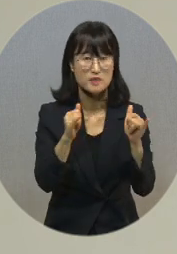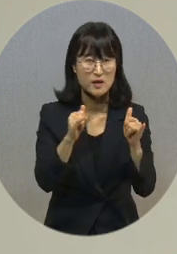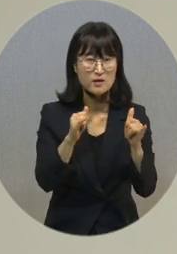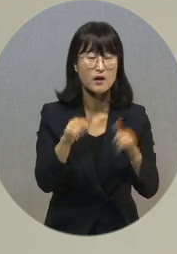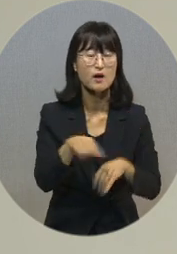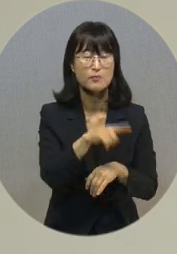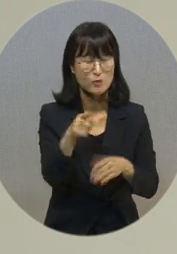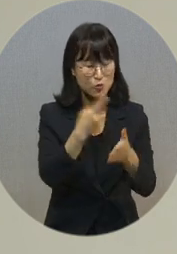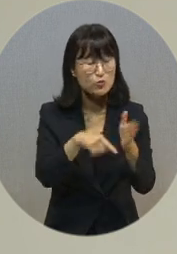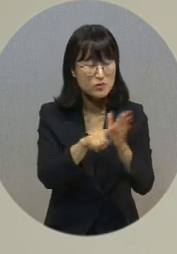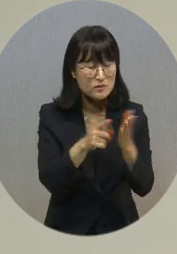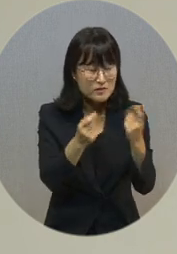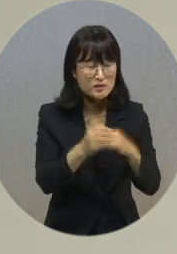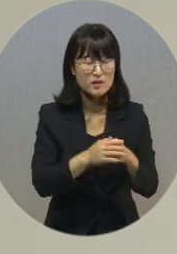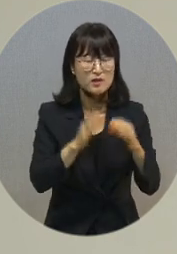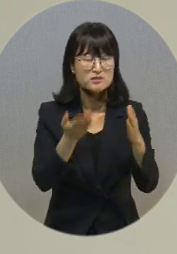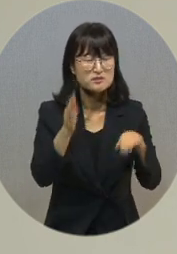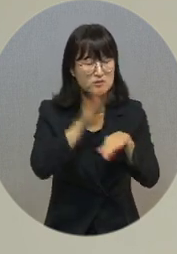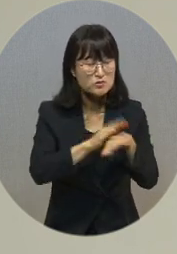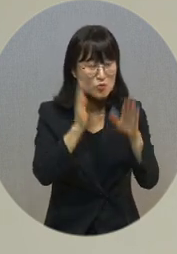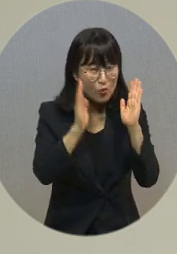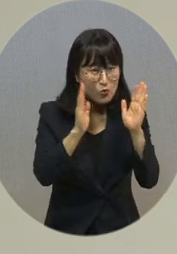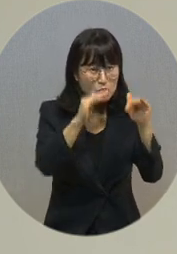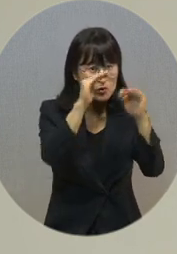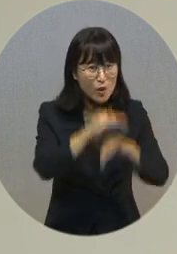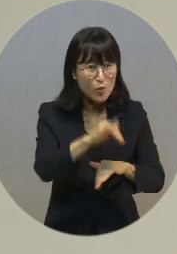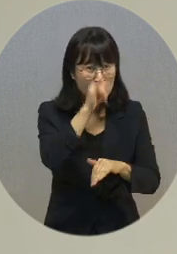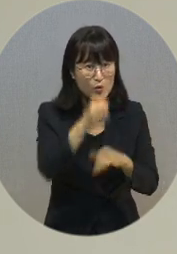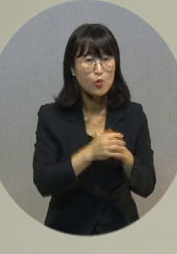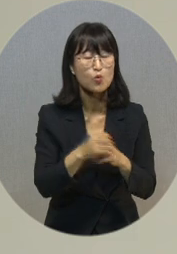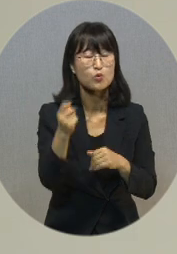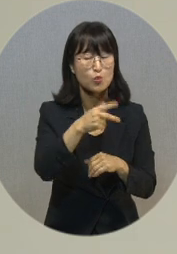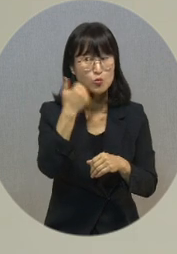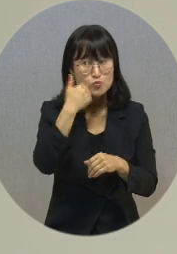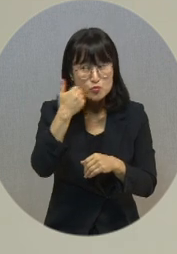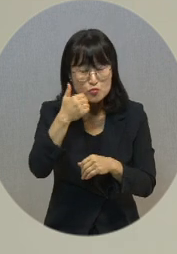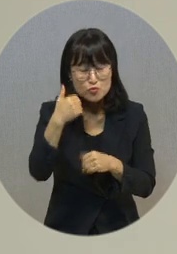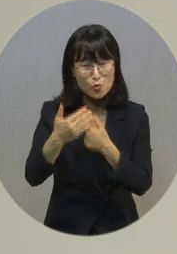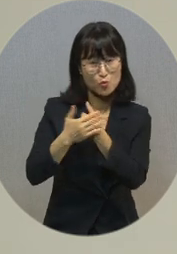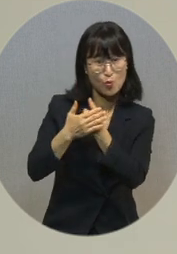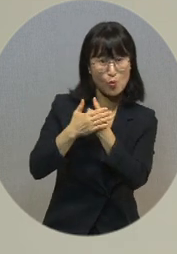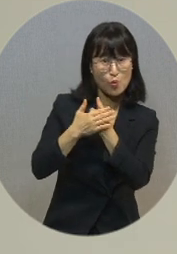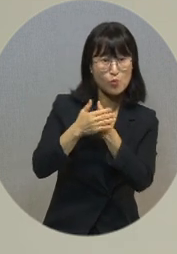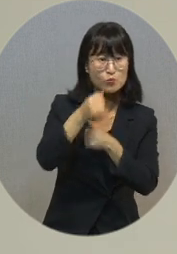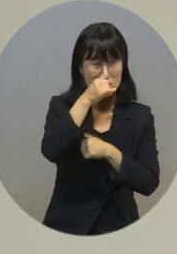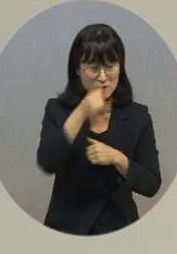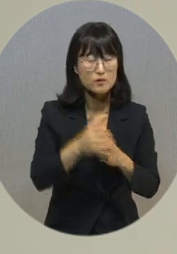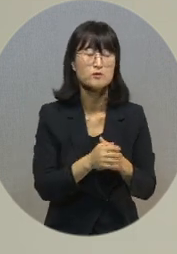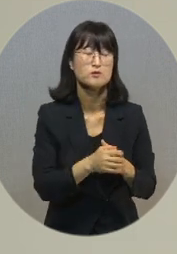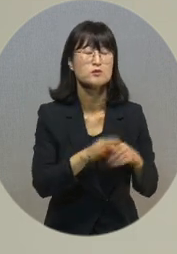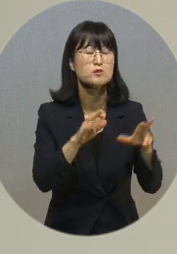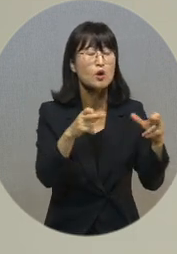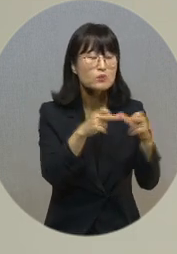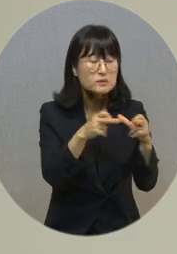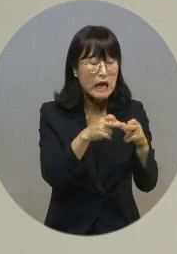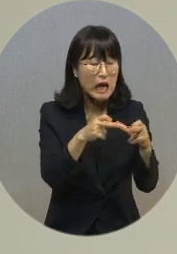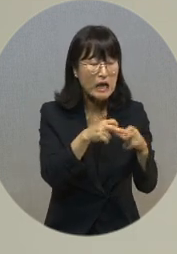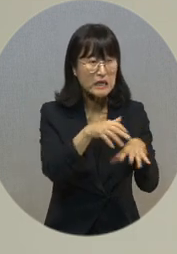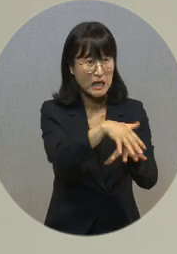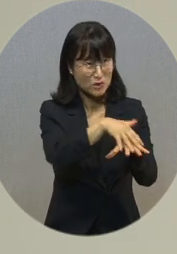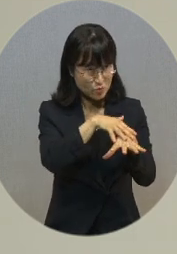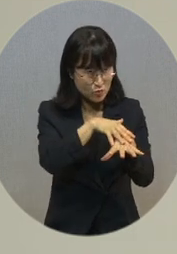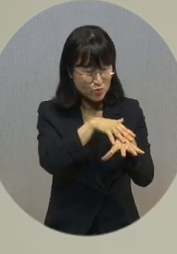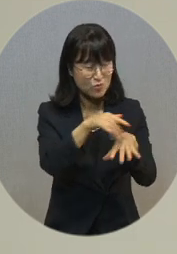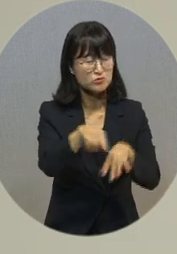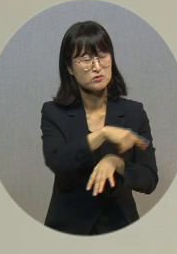있고 또 반면에 여러 군데서 이렇게 자문을 받기도 하잖아요. 그런데 네. 최근에 정말 장애계가 놀라운 걸 하나